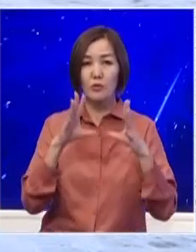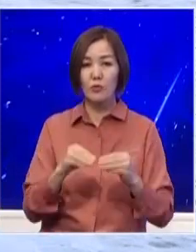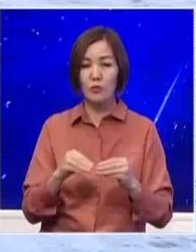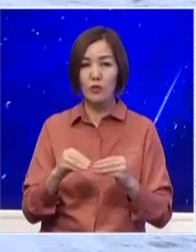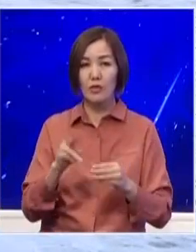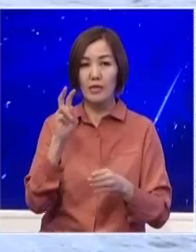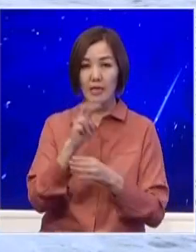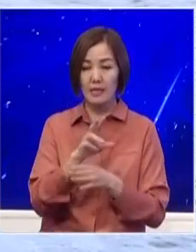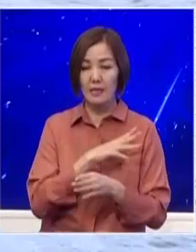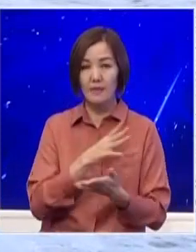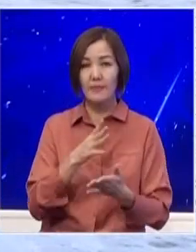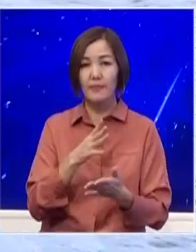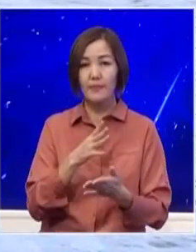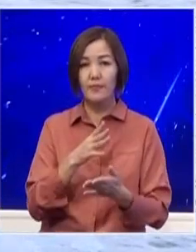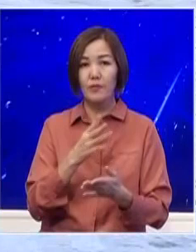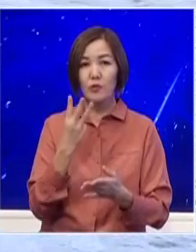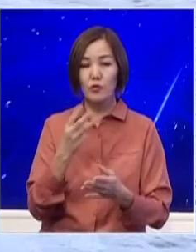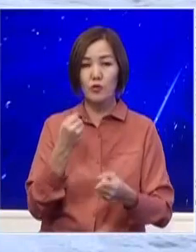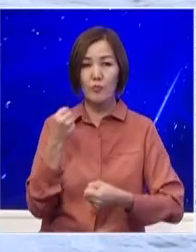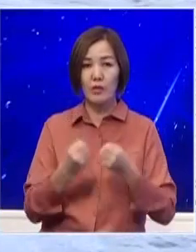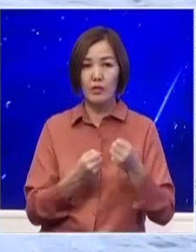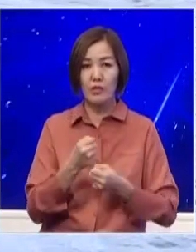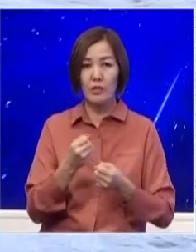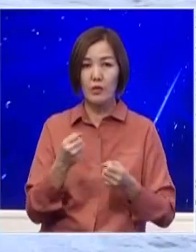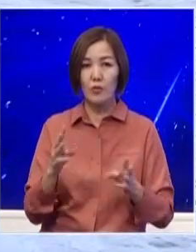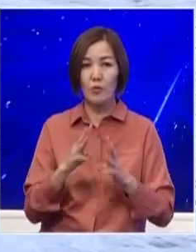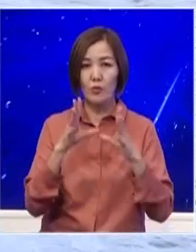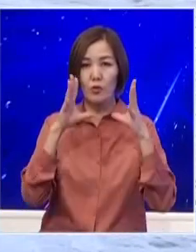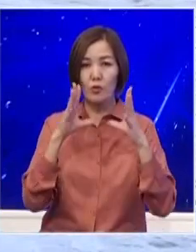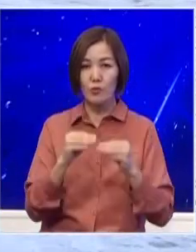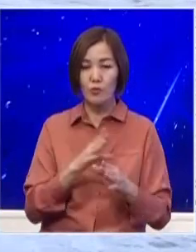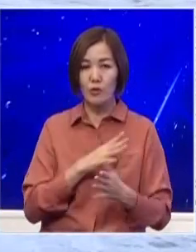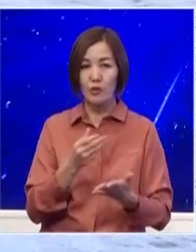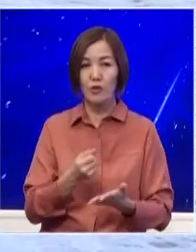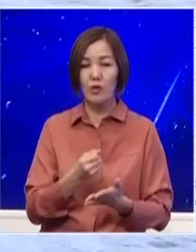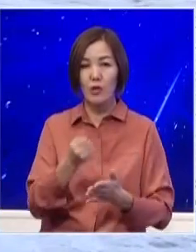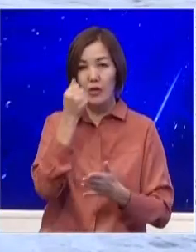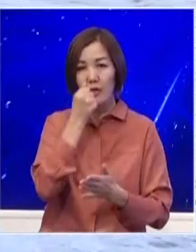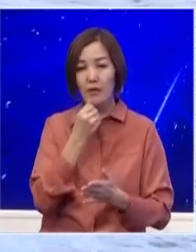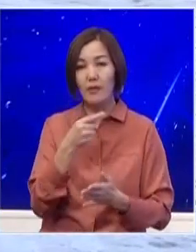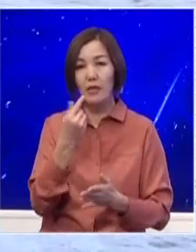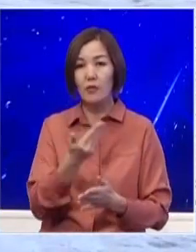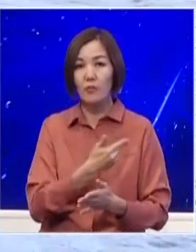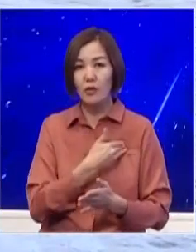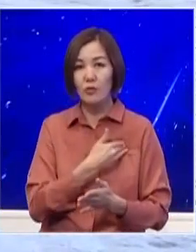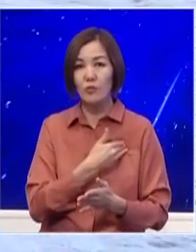өрт сөндірушілер келіп, 3 машинасымен біздің үйіміздің өртін сөндірді. Рахмет айтқым келеді. Осы